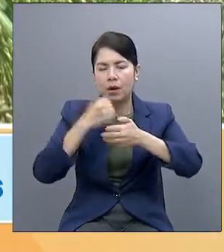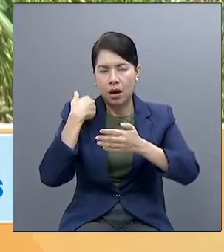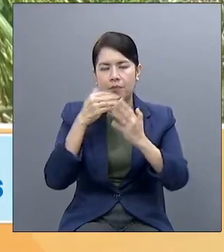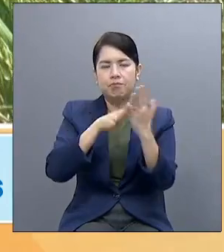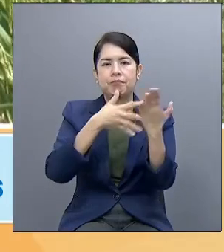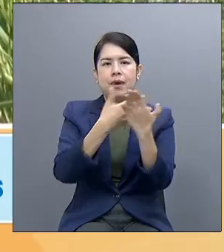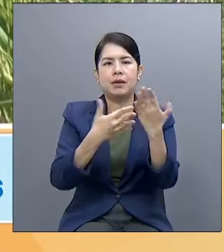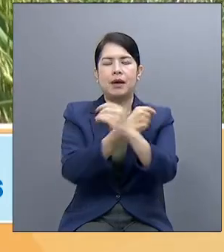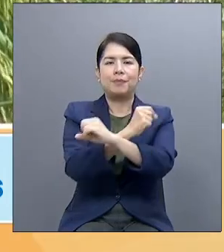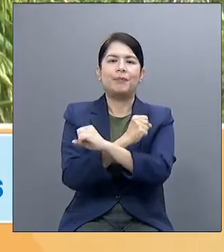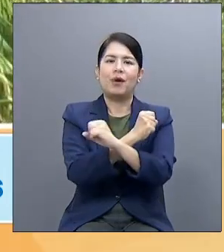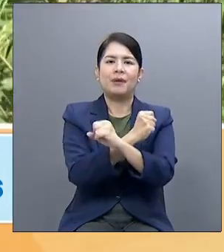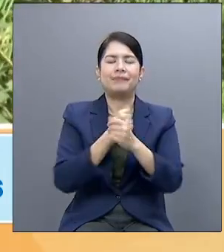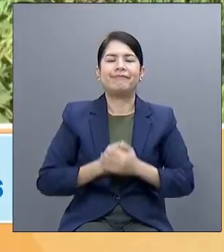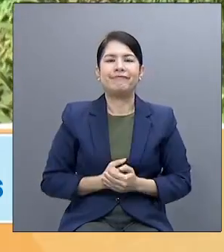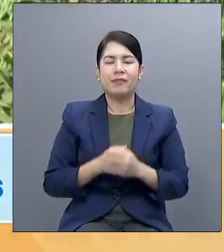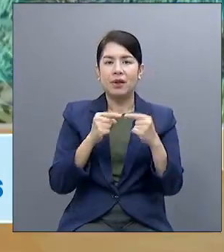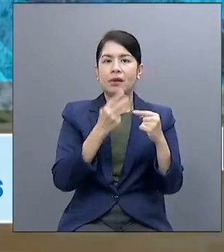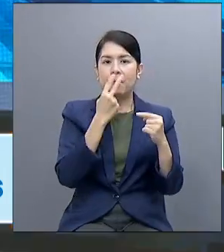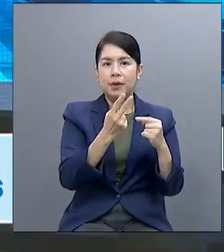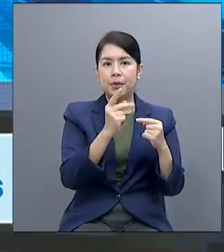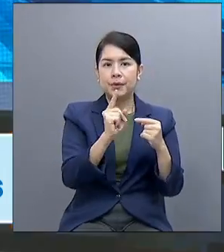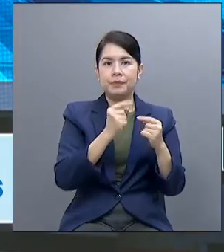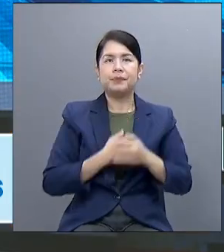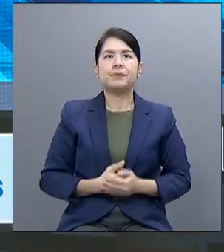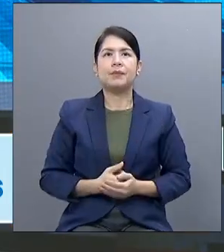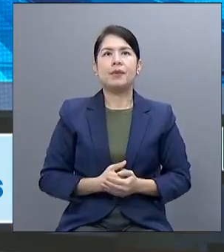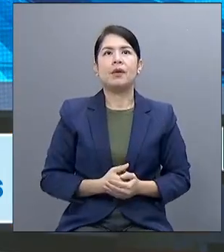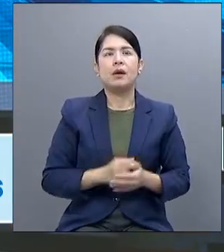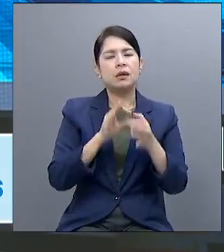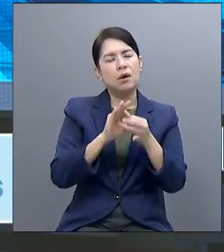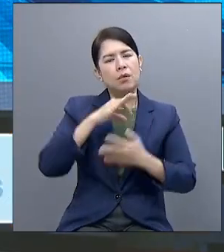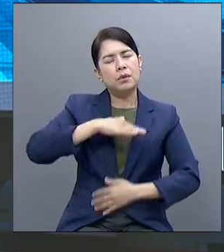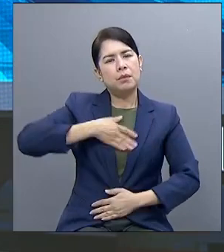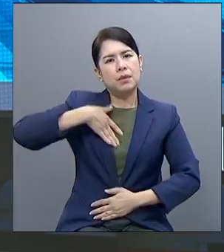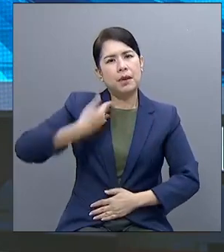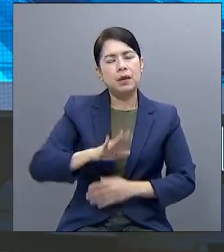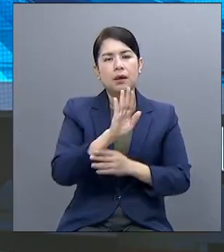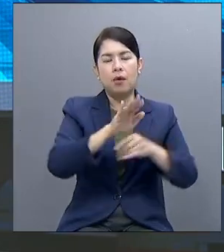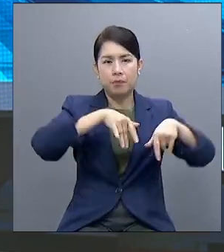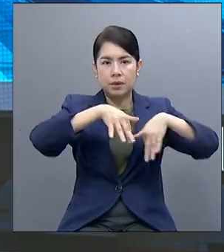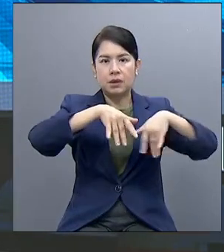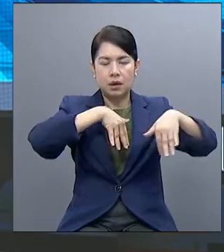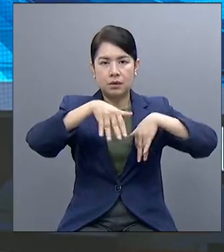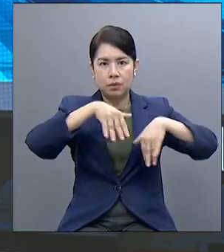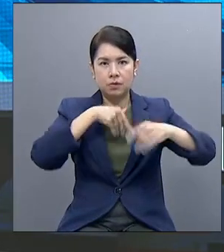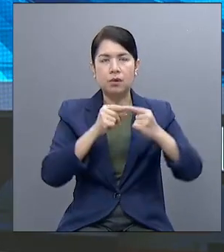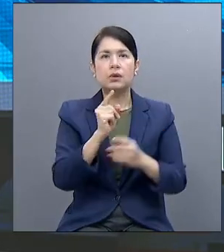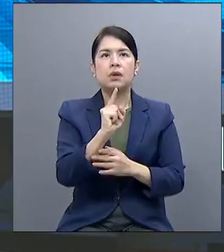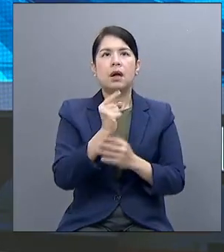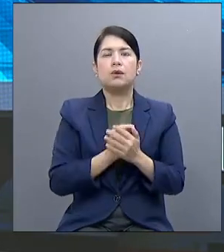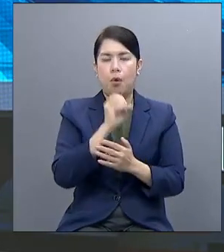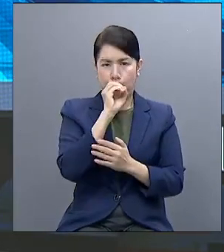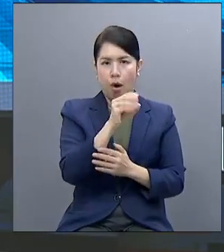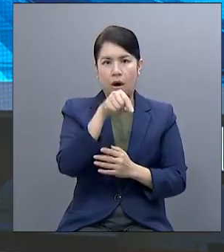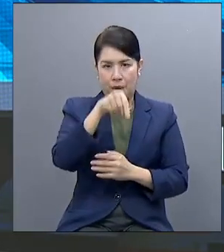ค่ะเอาล่ะคุณผู้ชมไปต่อกันที่อีกหนึ่งเรื่องค่ะเป็นความทุกข์ใจของชาวบ้านที่แจ้งเข้ามาที่รายการสถานีประ